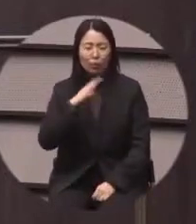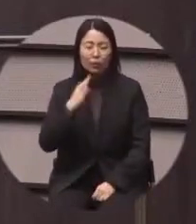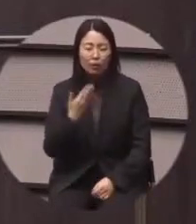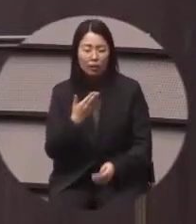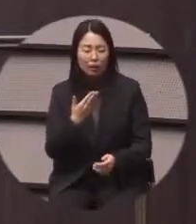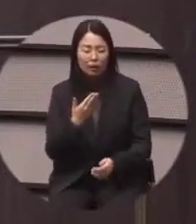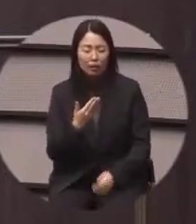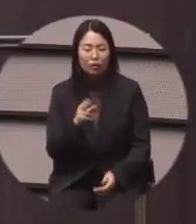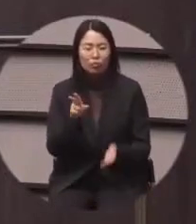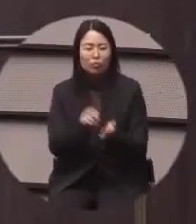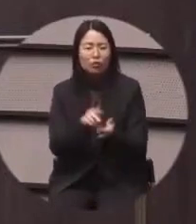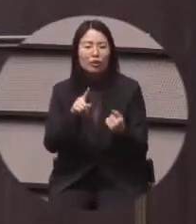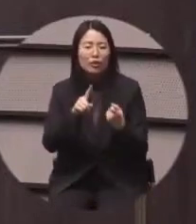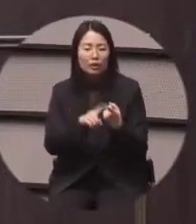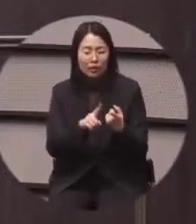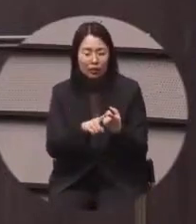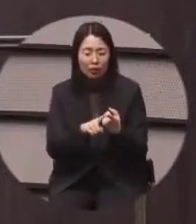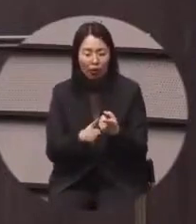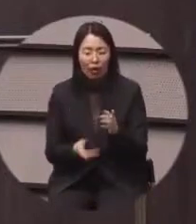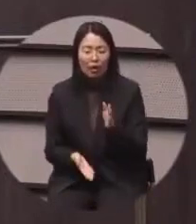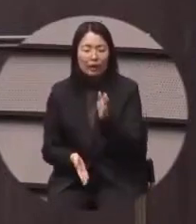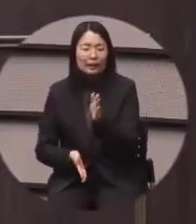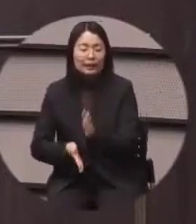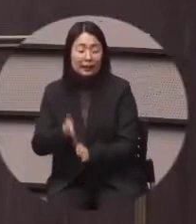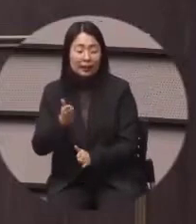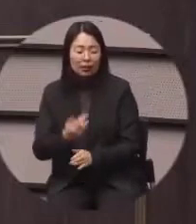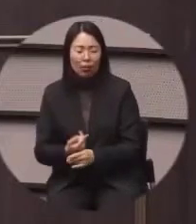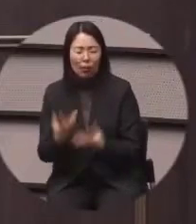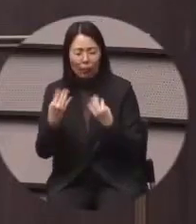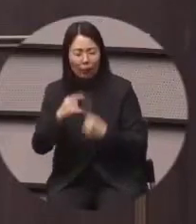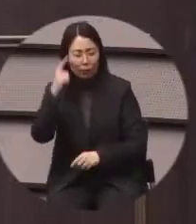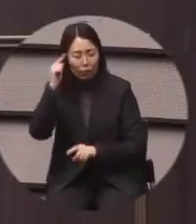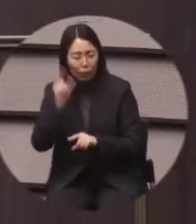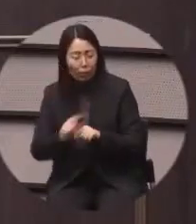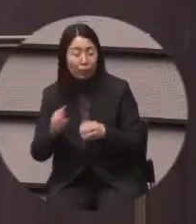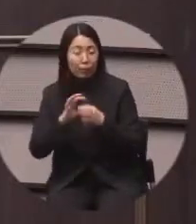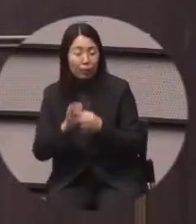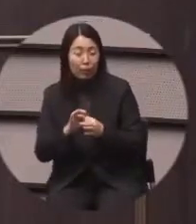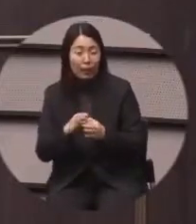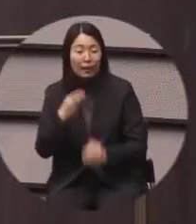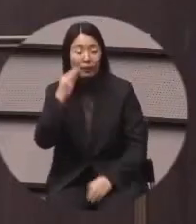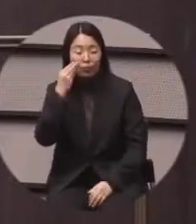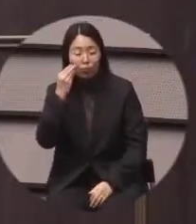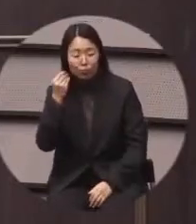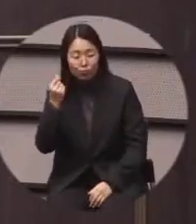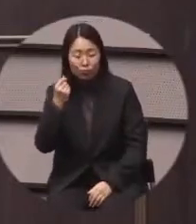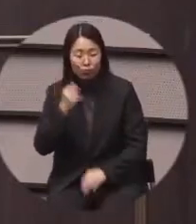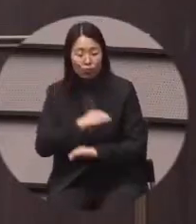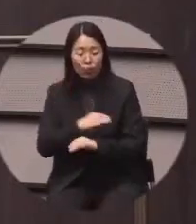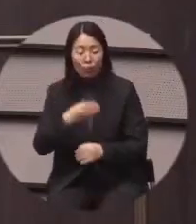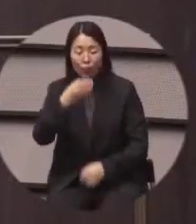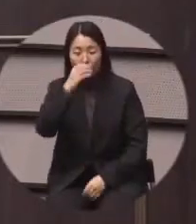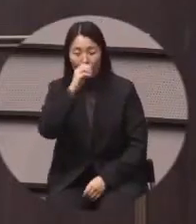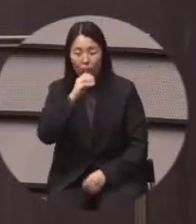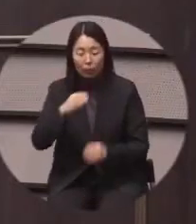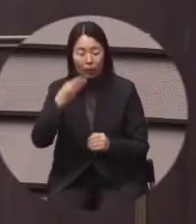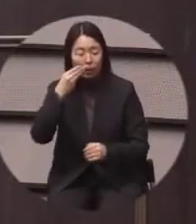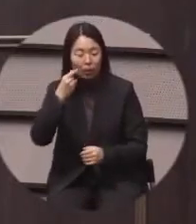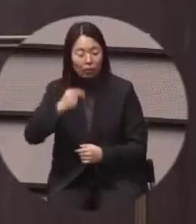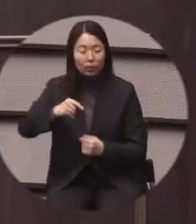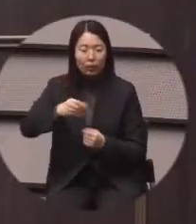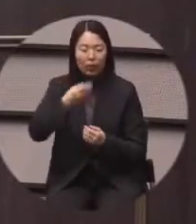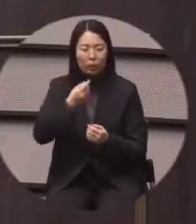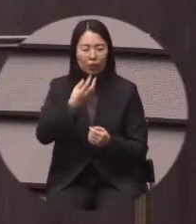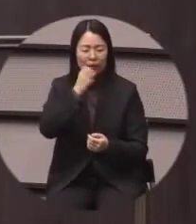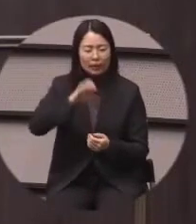민원을 해결하기 위해 시 차원에서 더 진중한 고민과 함께 효율적 생활 폐기물 처리 계획을 수립하도록 지적한